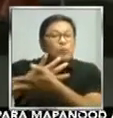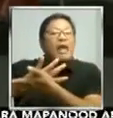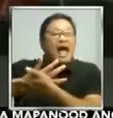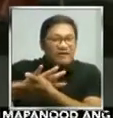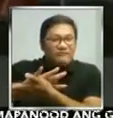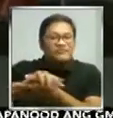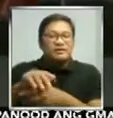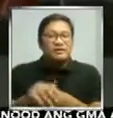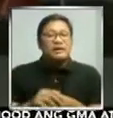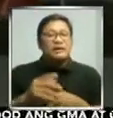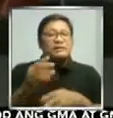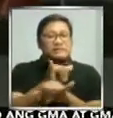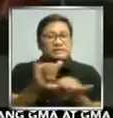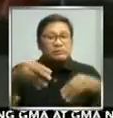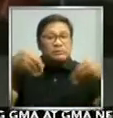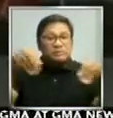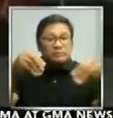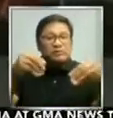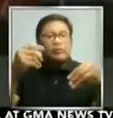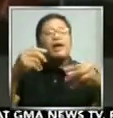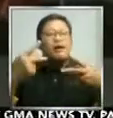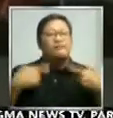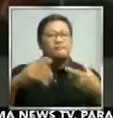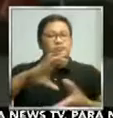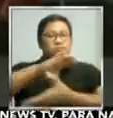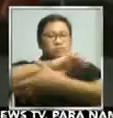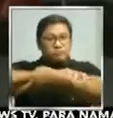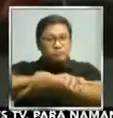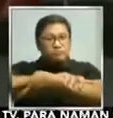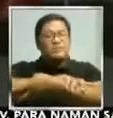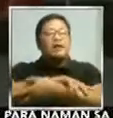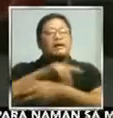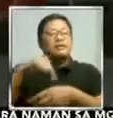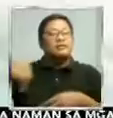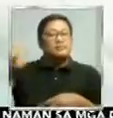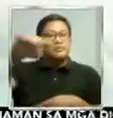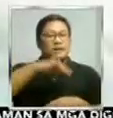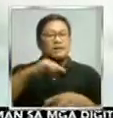sa bayanihan ng mga residente.